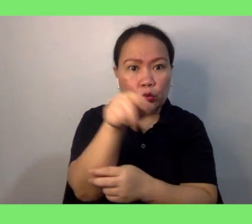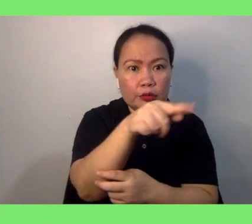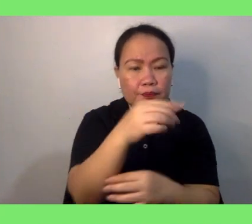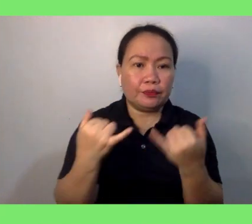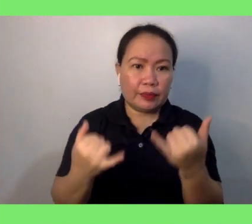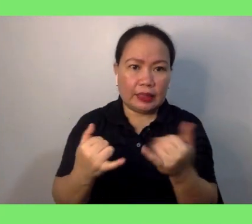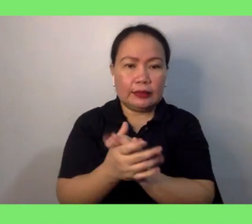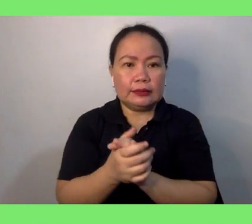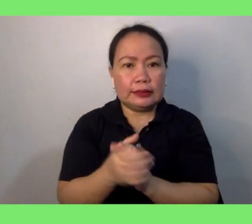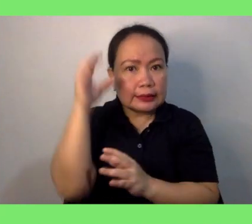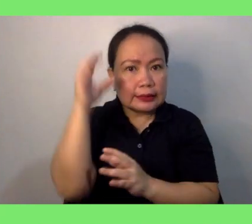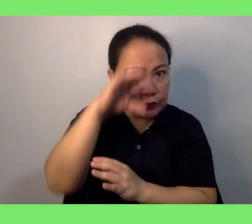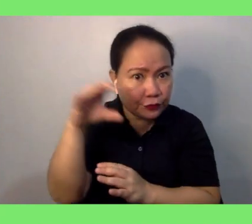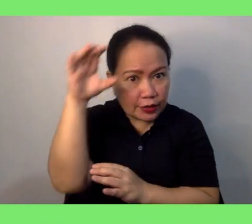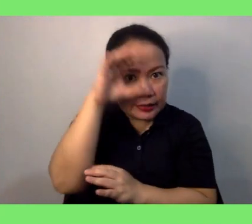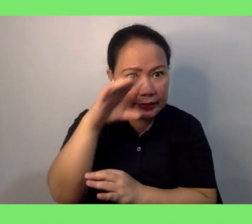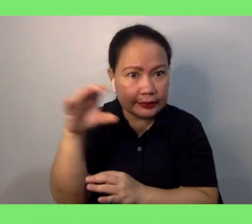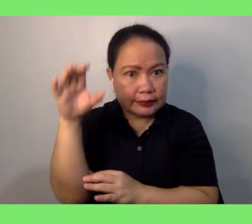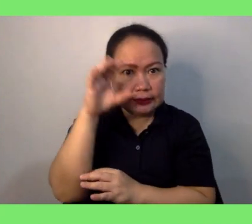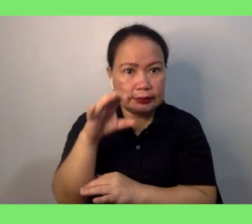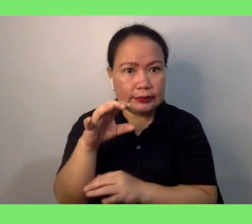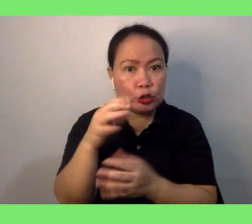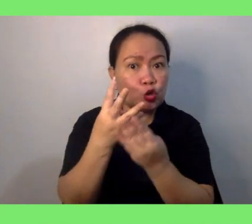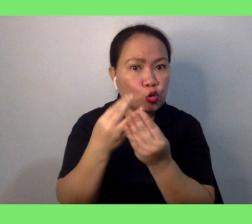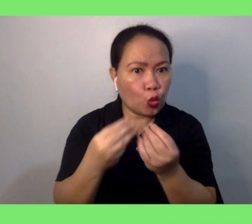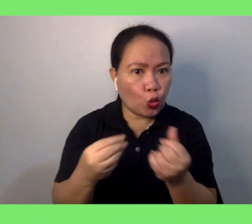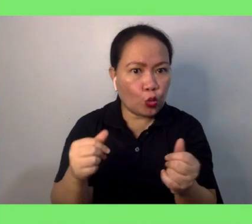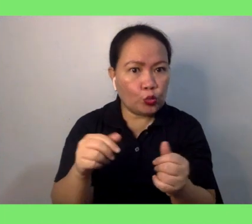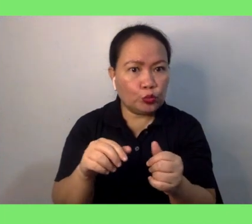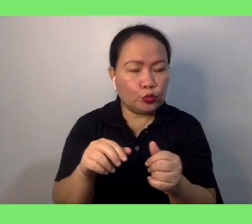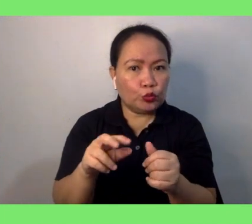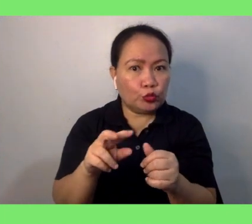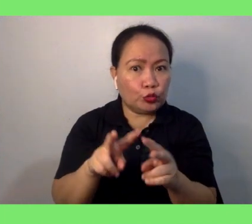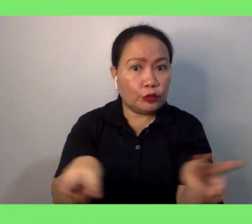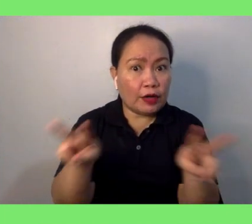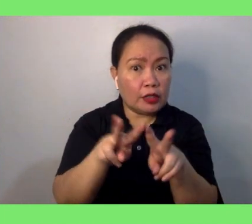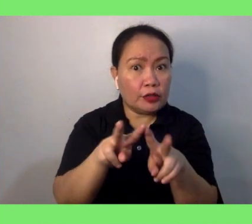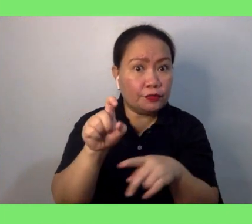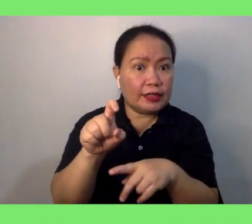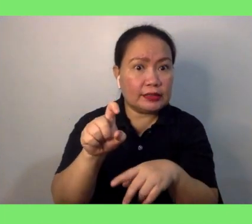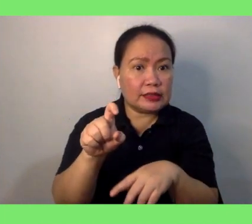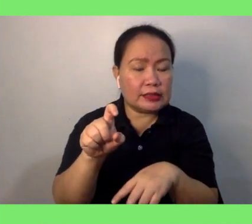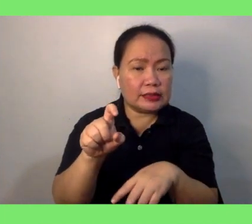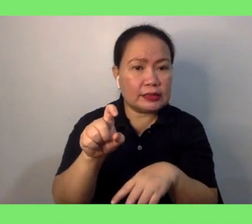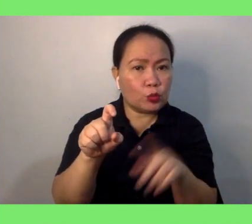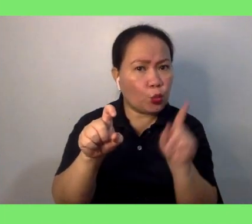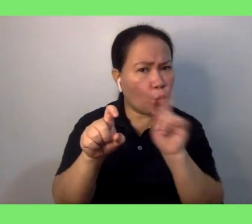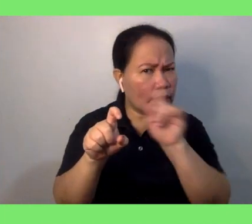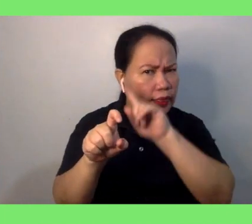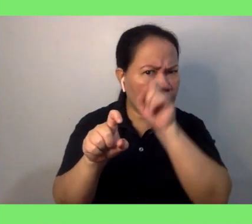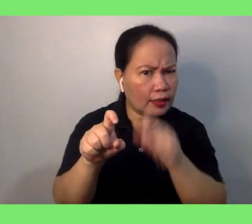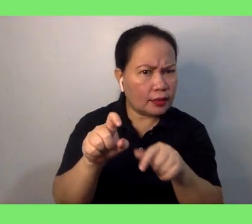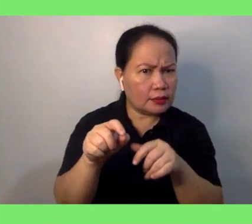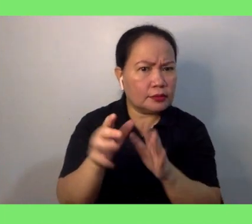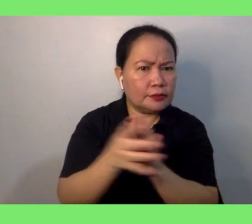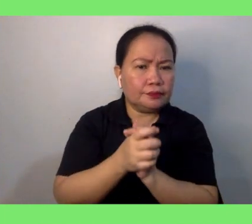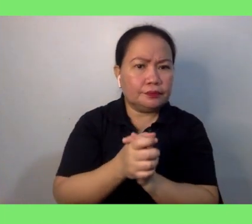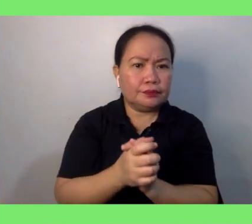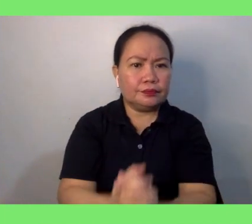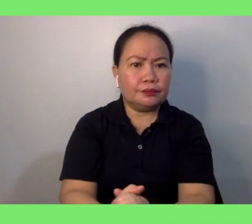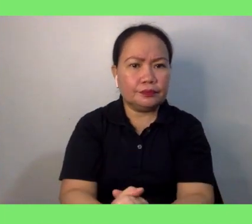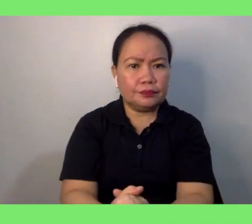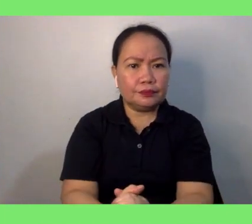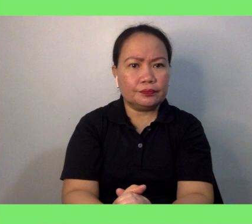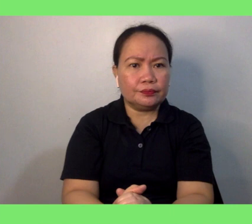of x. So, extend natin. So, eto ngayon ang transversal mo dito. Okay. So, anong relationship